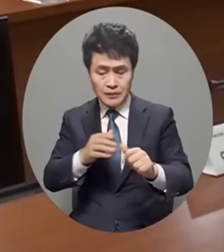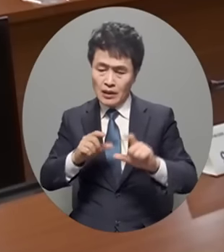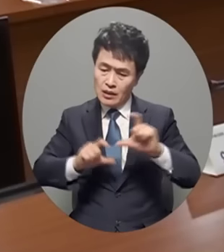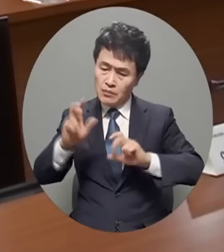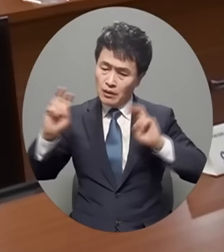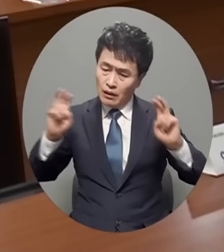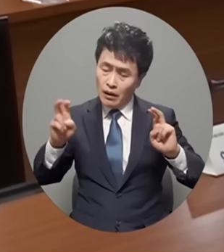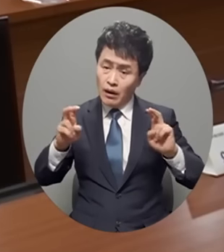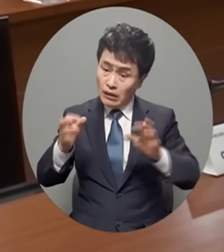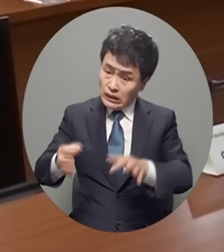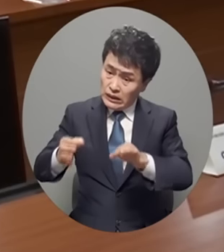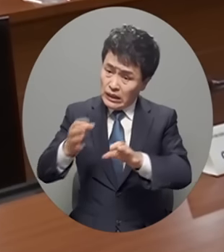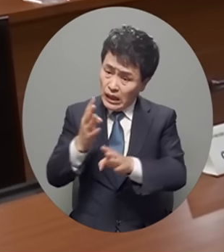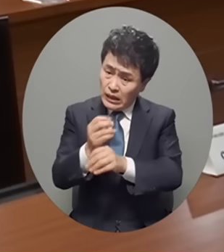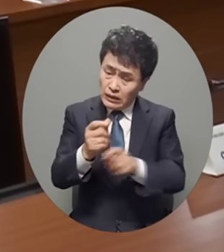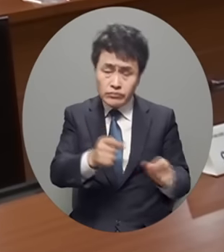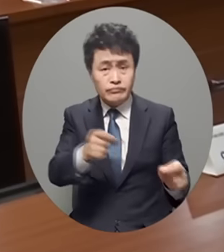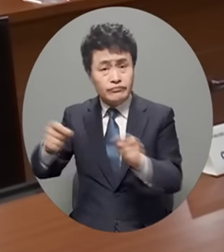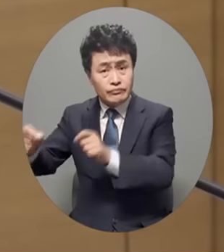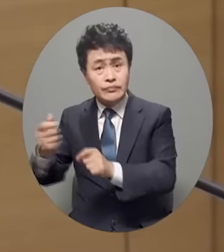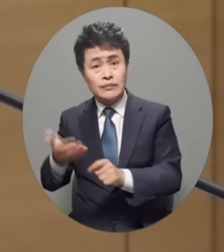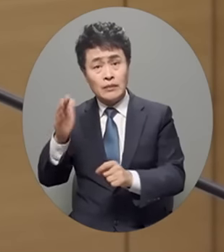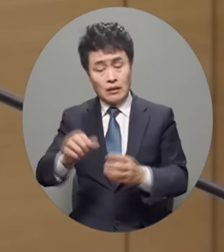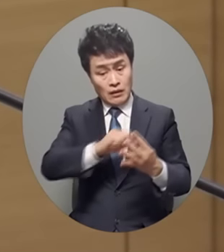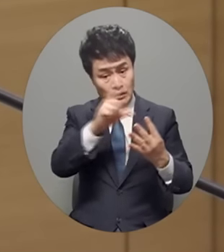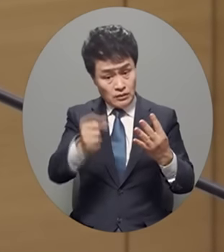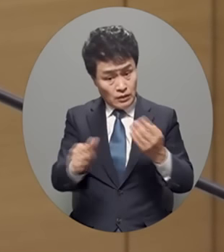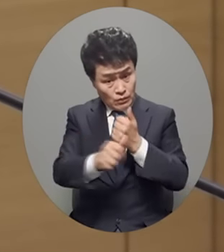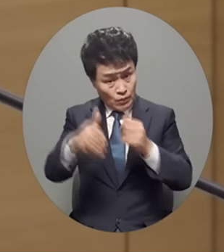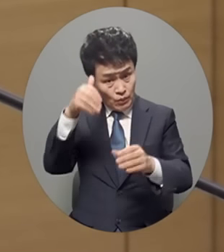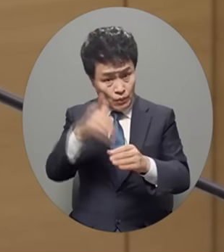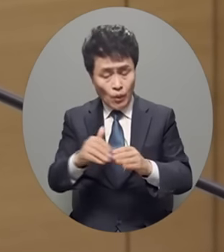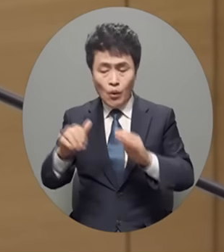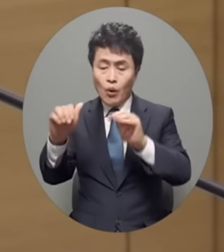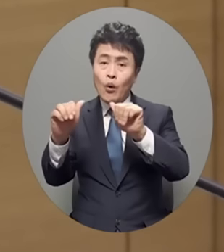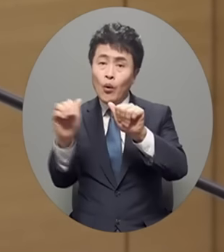업체들이 인상 시기를 미루기도 했지만 4월 총선, 5월 가정의 달을